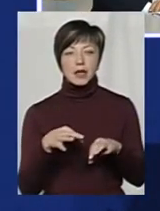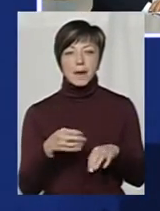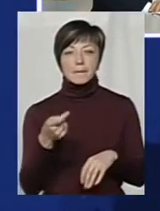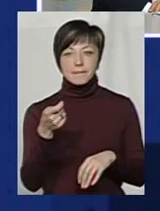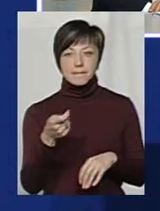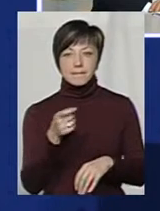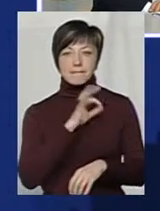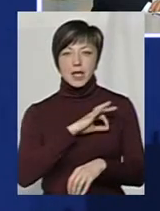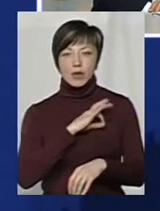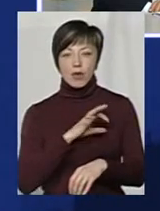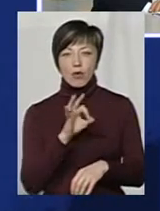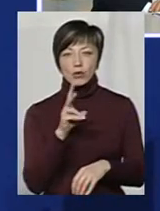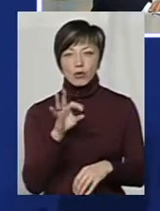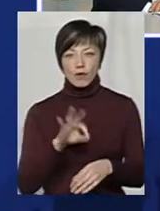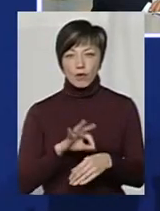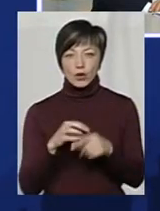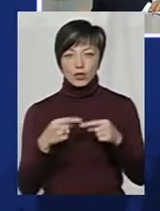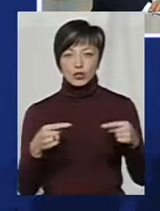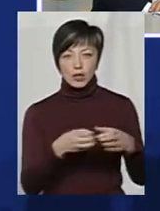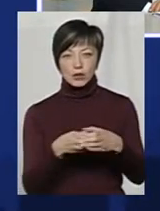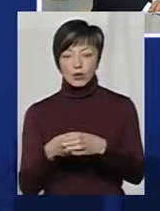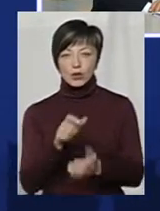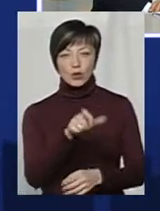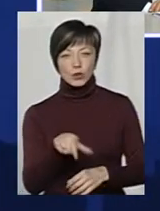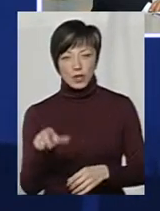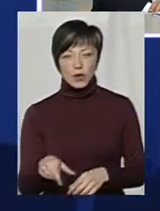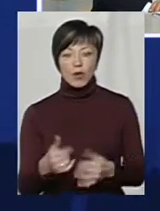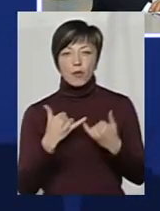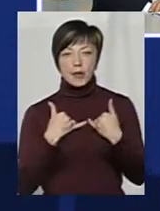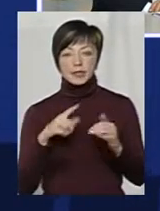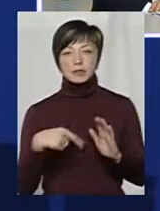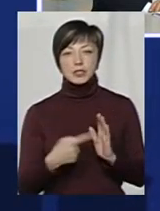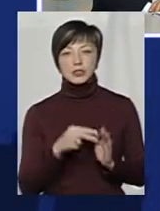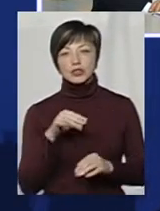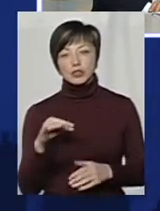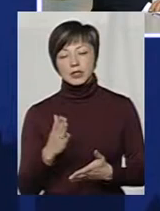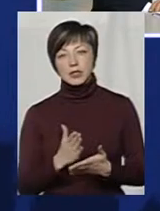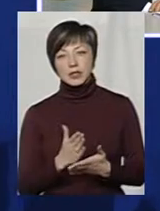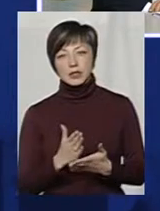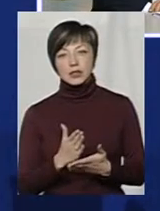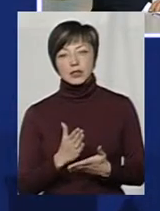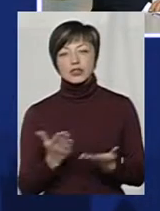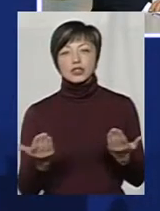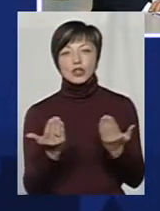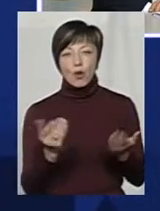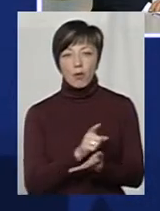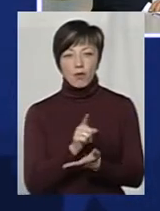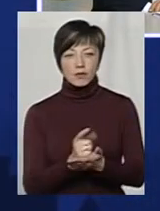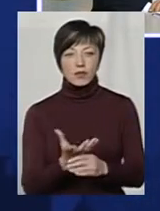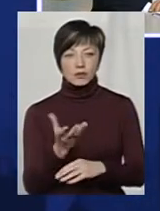медикаменти і онкохворих, і інших категорій людей. Тому в мене запитання, чи є питання, чи обов'язок